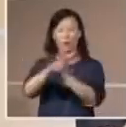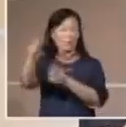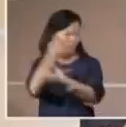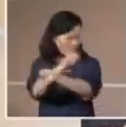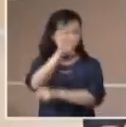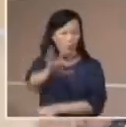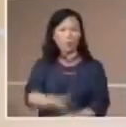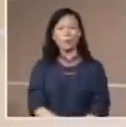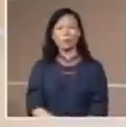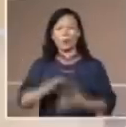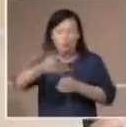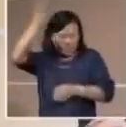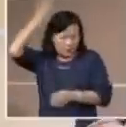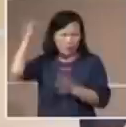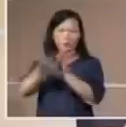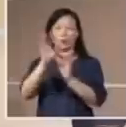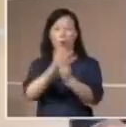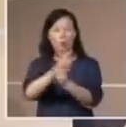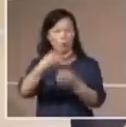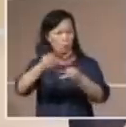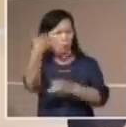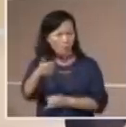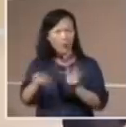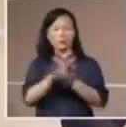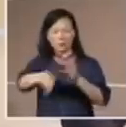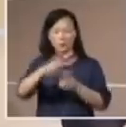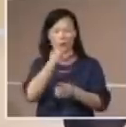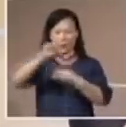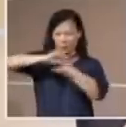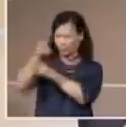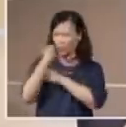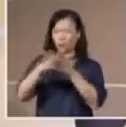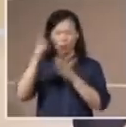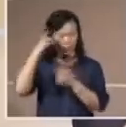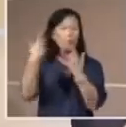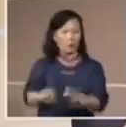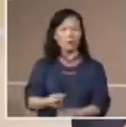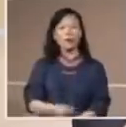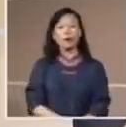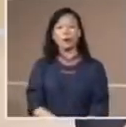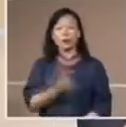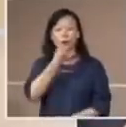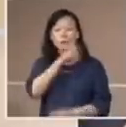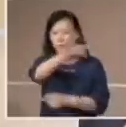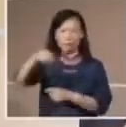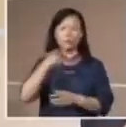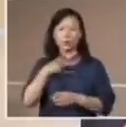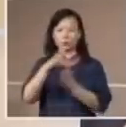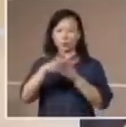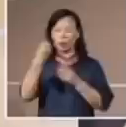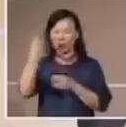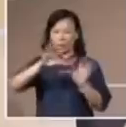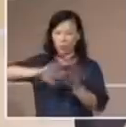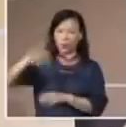验嘛过去嘛做啊，生意足好嘞。这方面爱加强，我完全同意啦。但是大家知啊，另